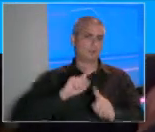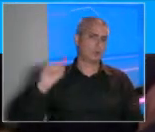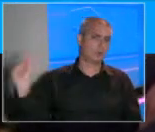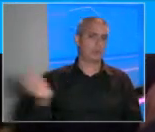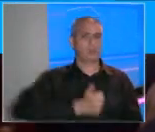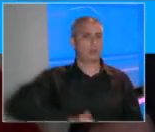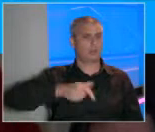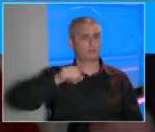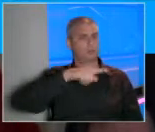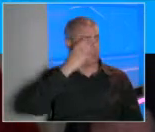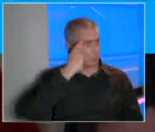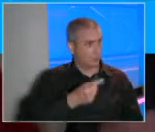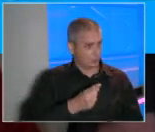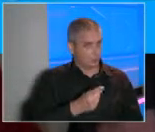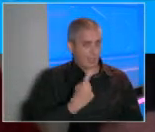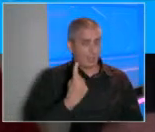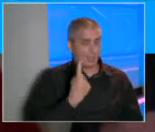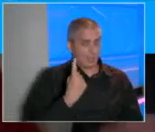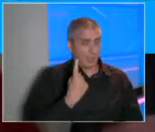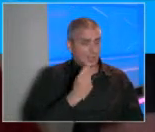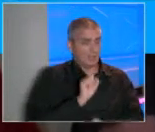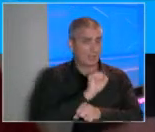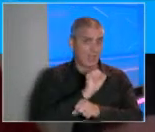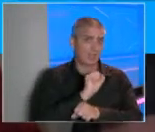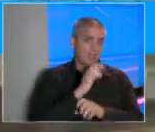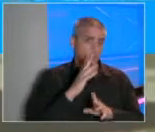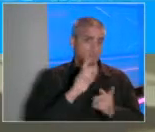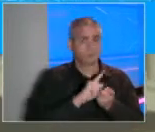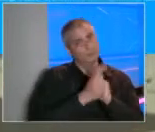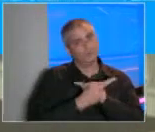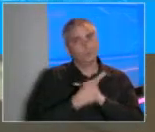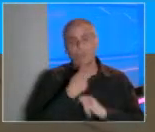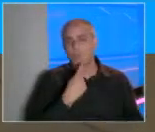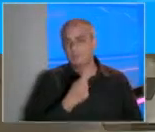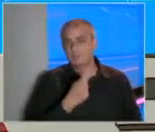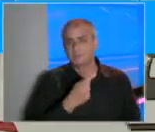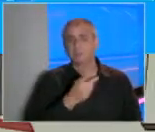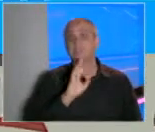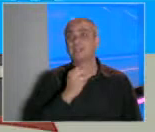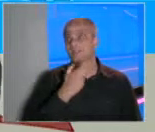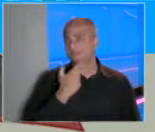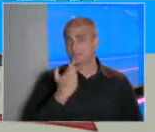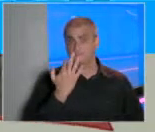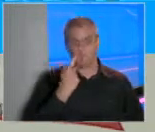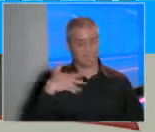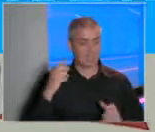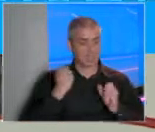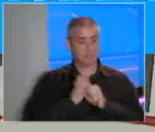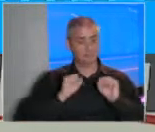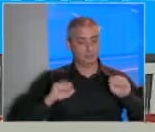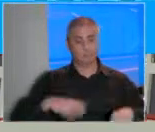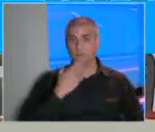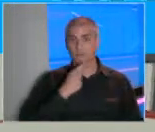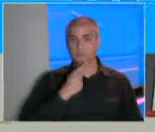ראשי רשויות. אתה יודע, אחת הטענות אולי בהפוך על הפוך אומרת, שבמידה וברגע שתהיה החלת